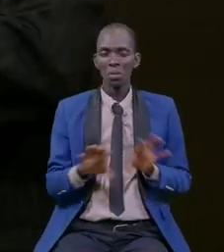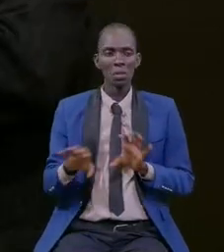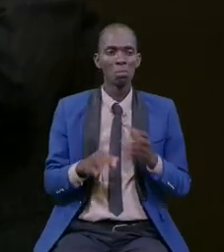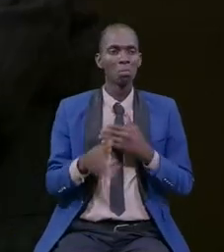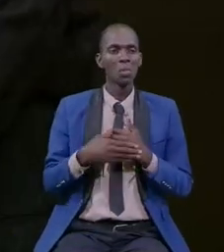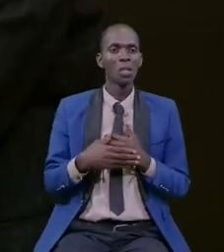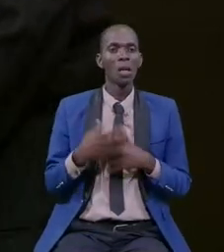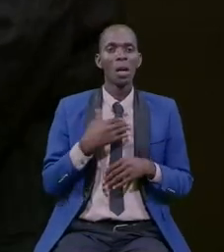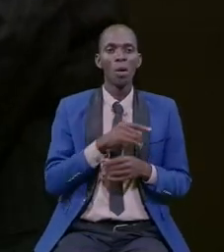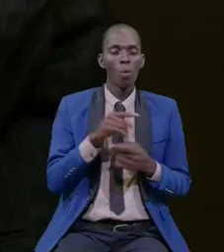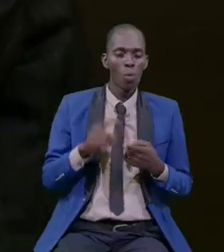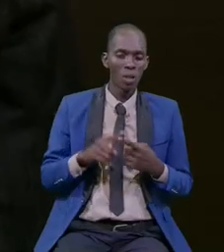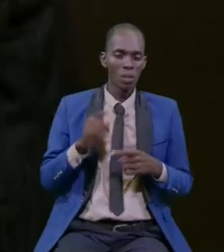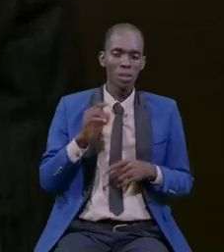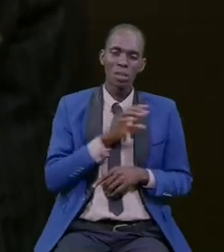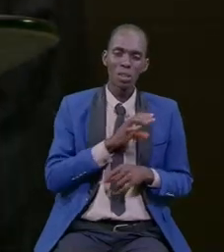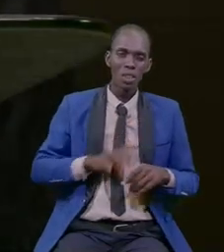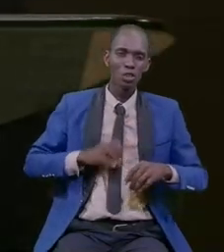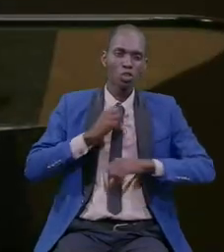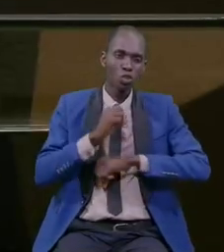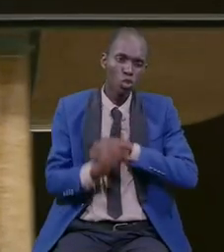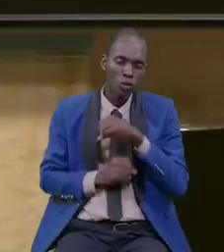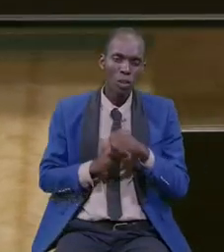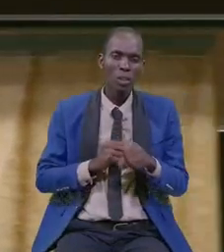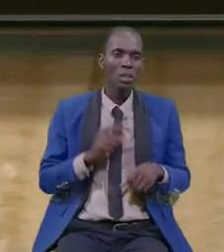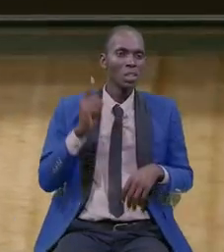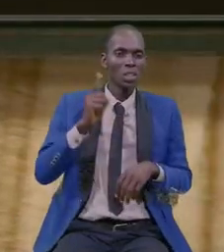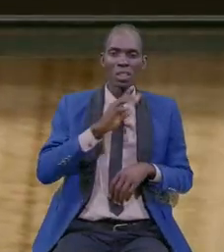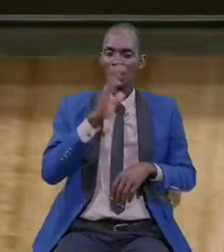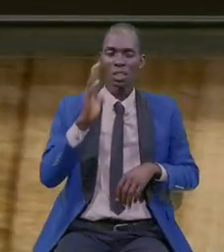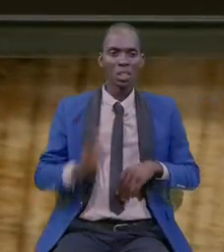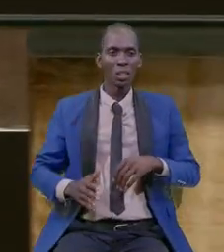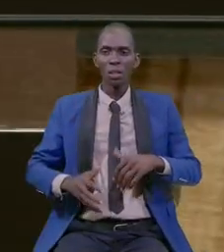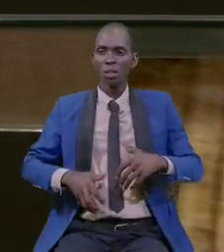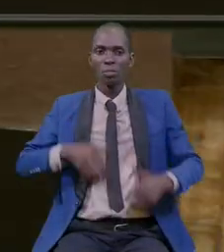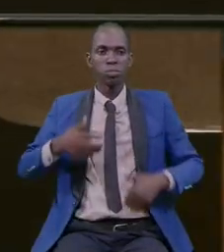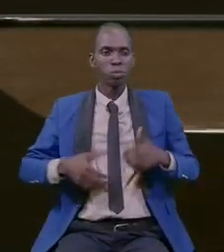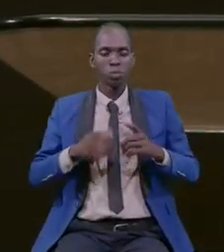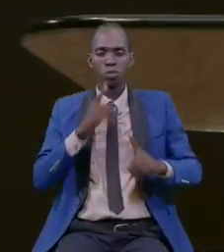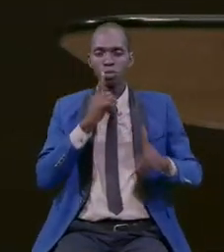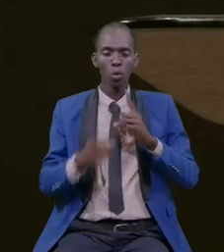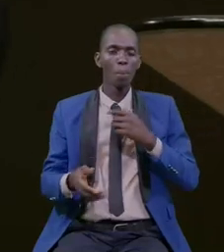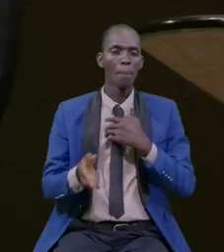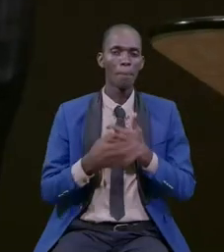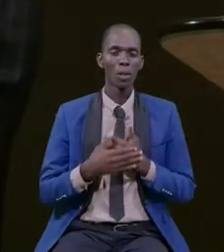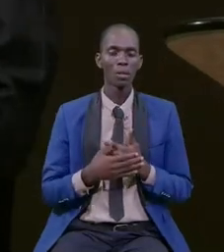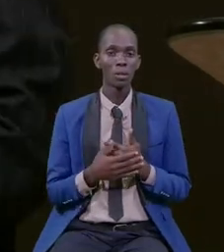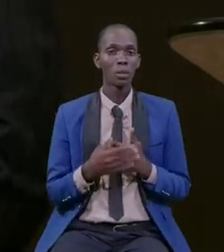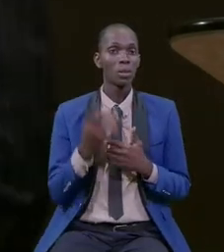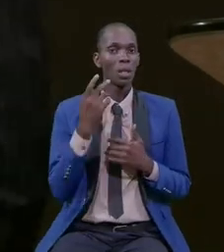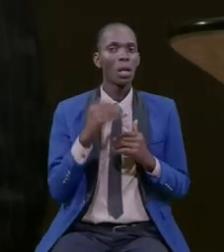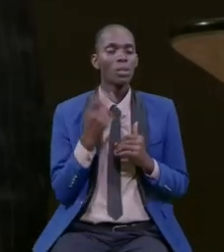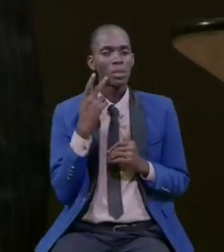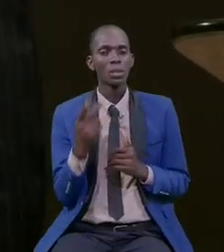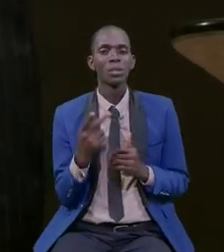menace hein nous sommes vraiment désolé toutes les fois que nous sommes menacés